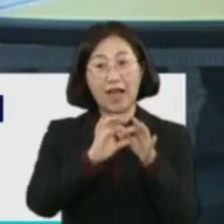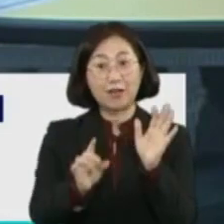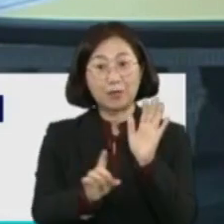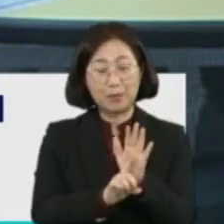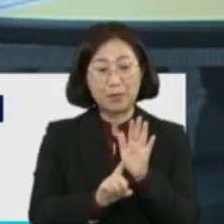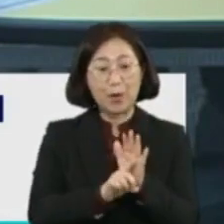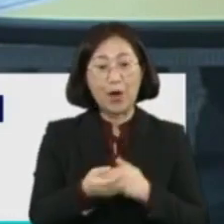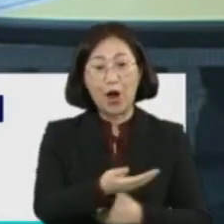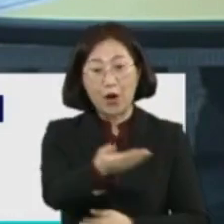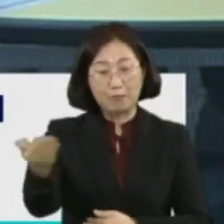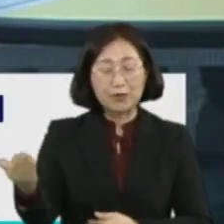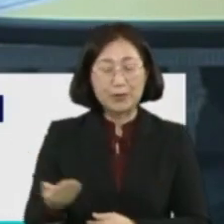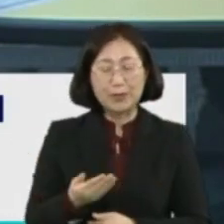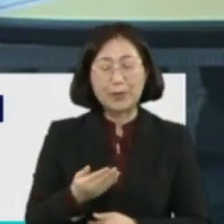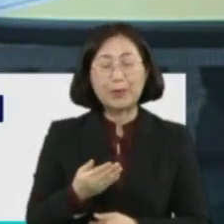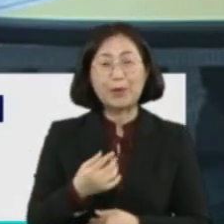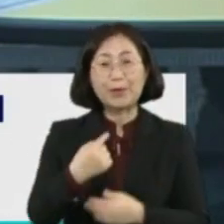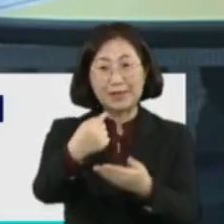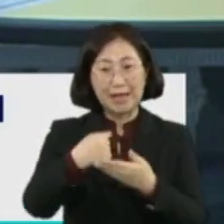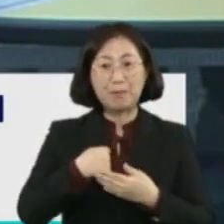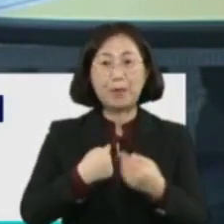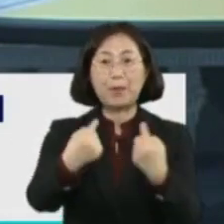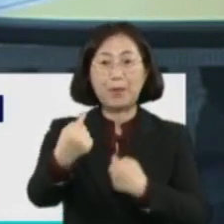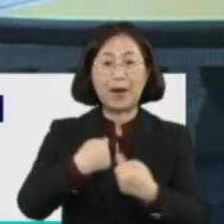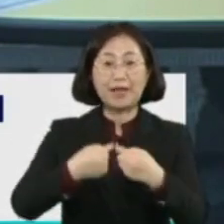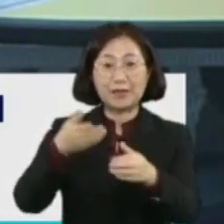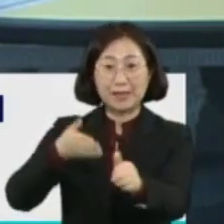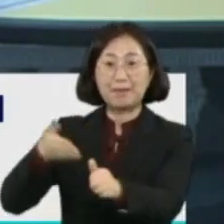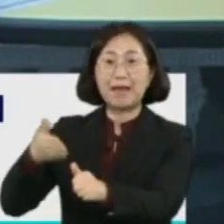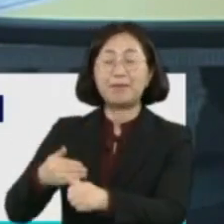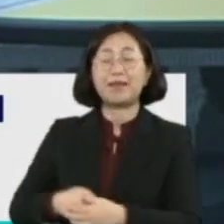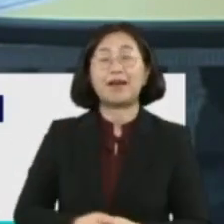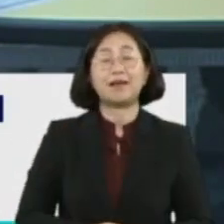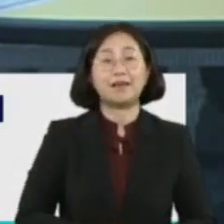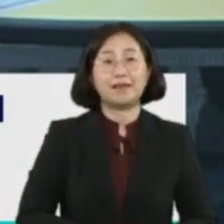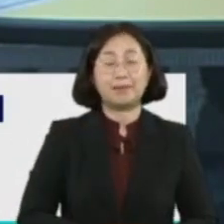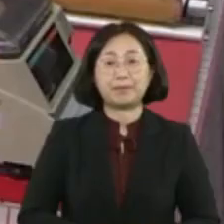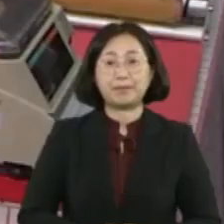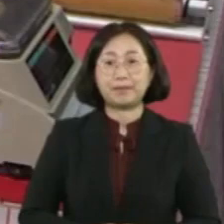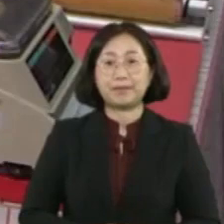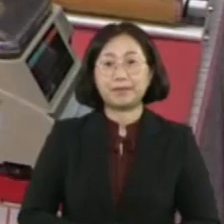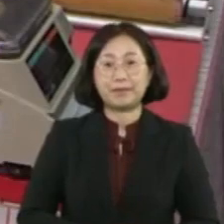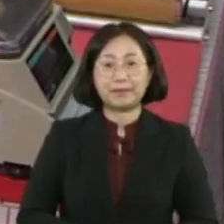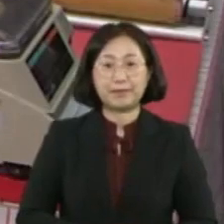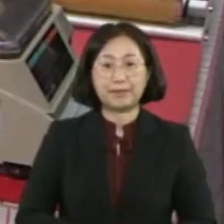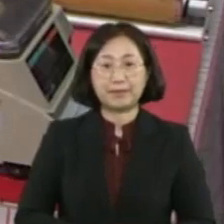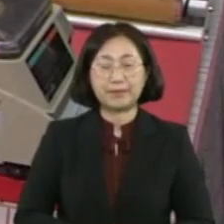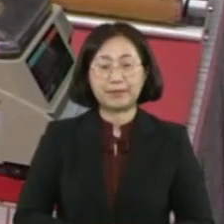시청자분들의 적극적인 제보가 큰 힘이 될 것입니다. 조혜영 기자입니다.